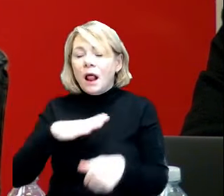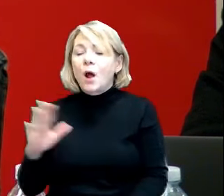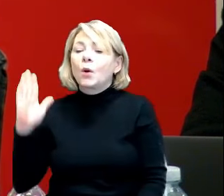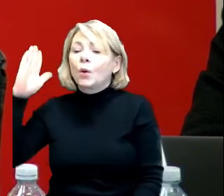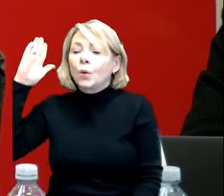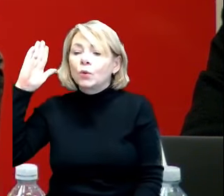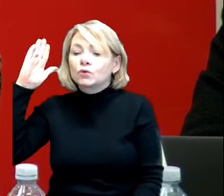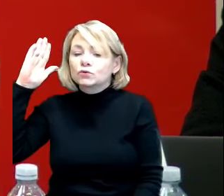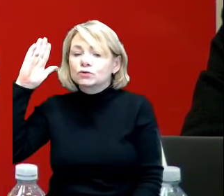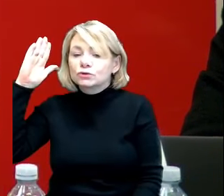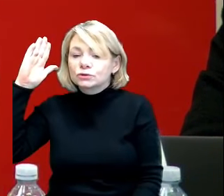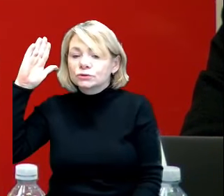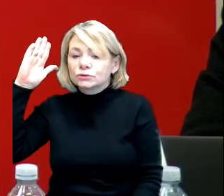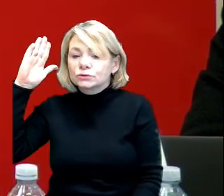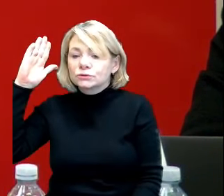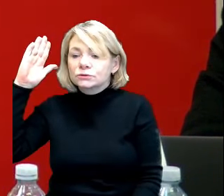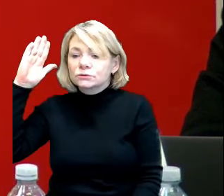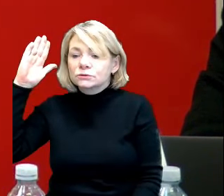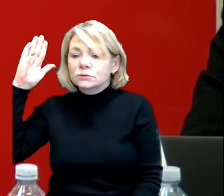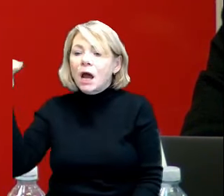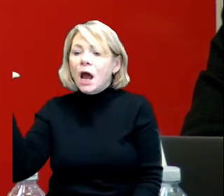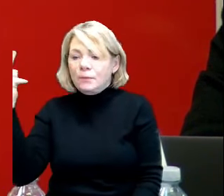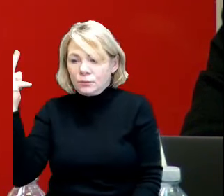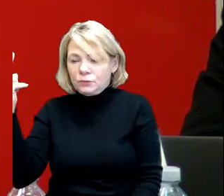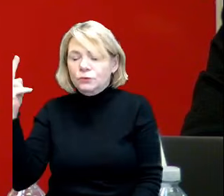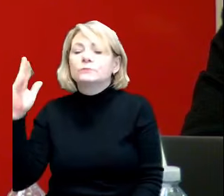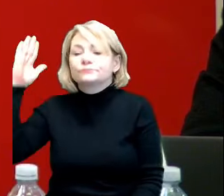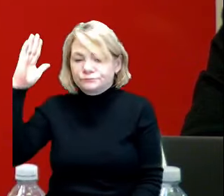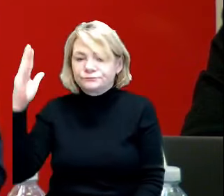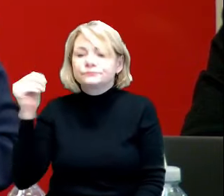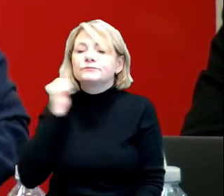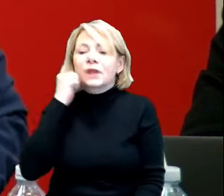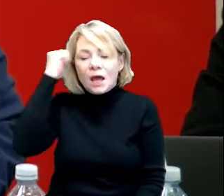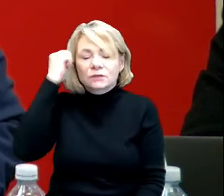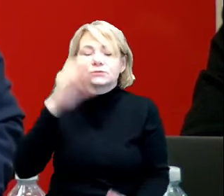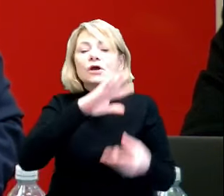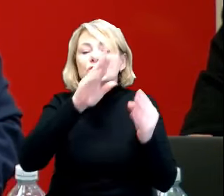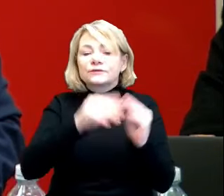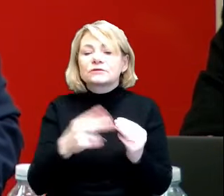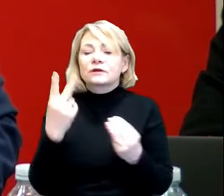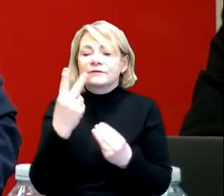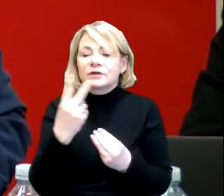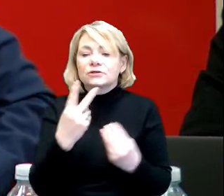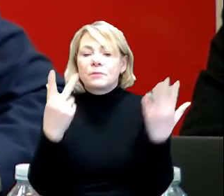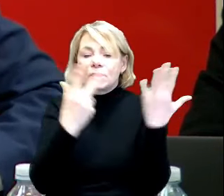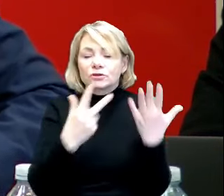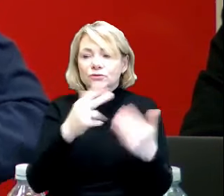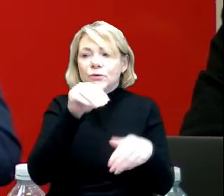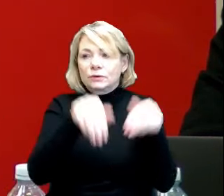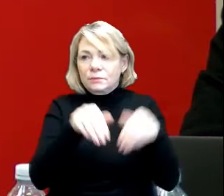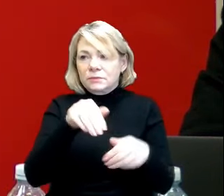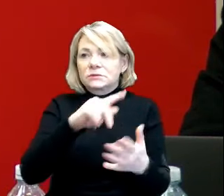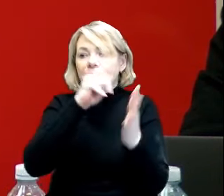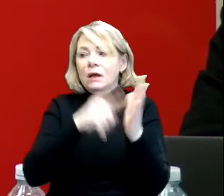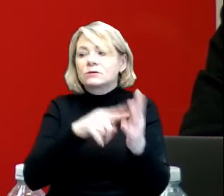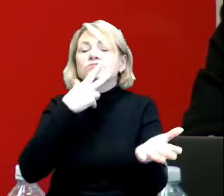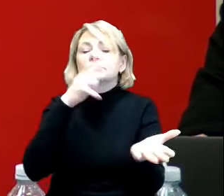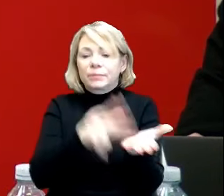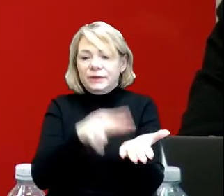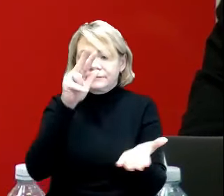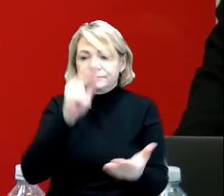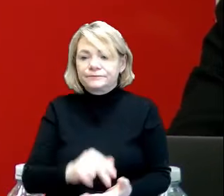laura vaisiauskė ir saulius lėkis dėkoju 28 balsai už bendrai klausimui pritarta